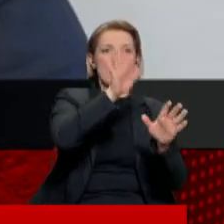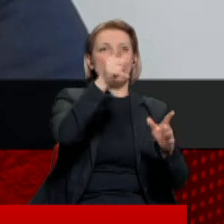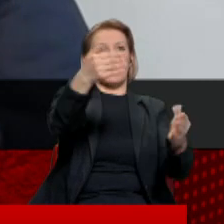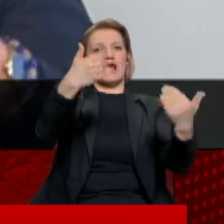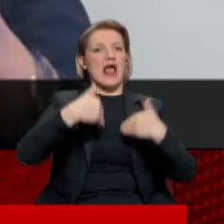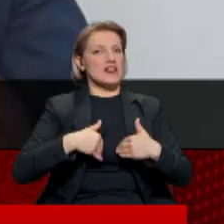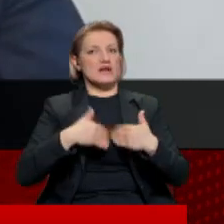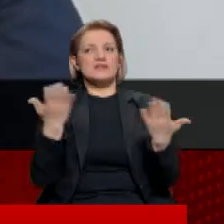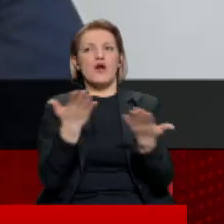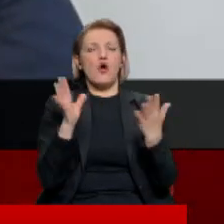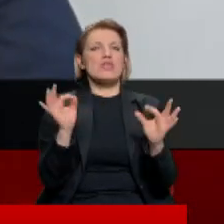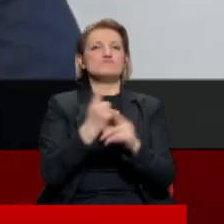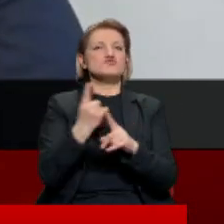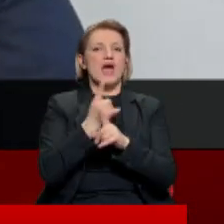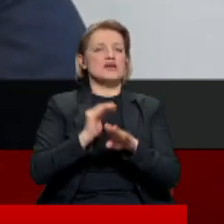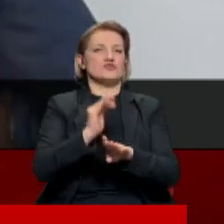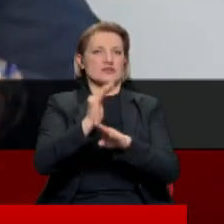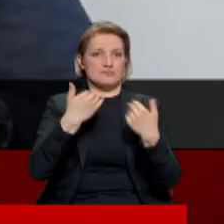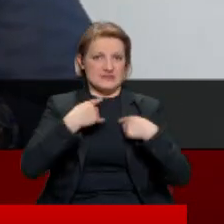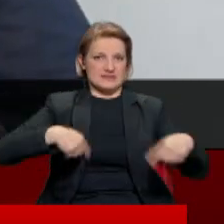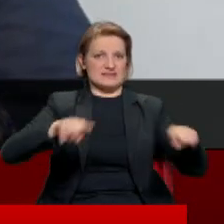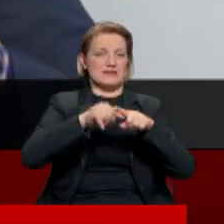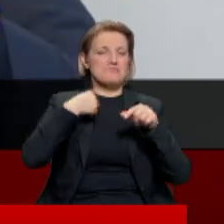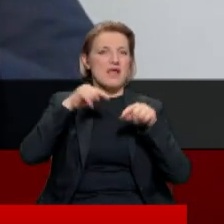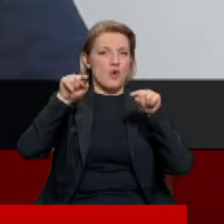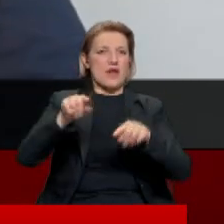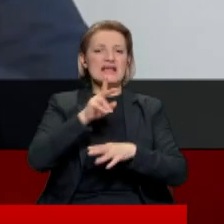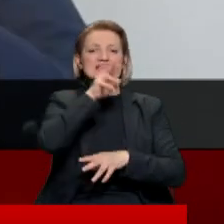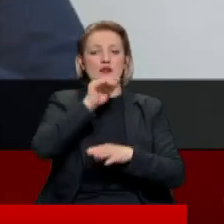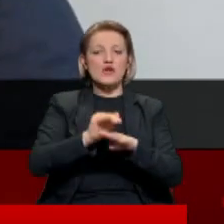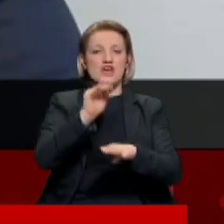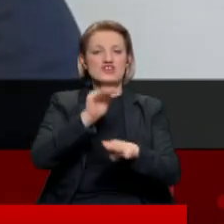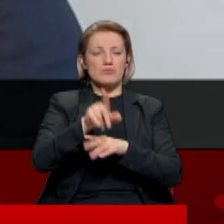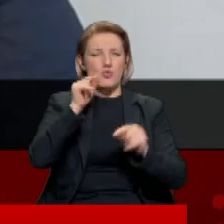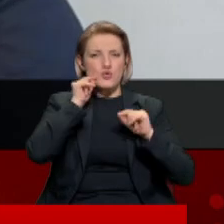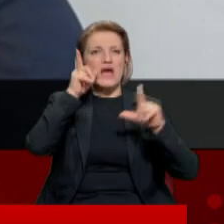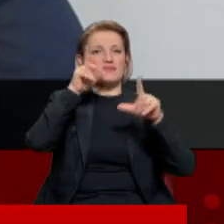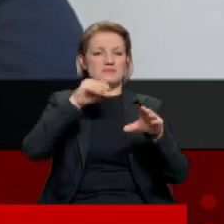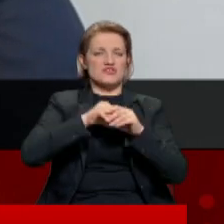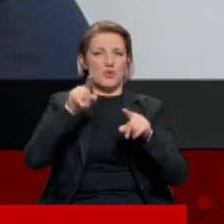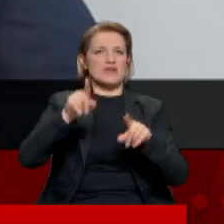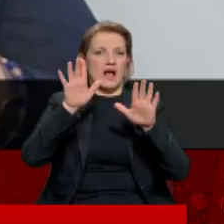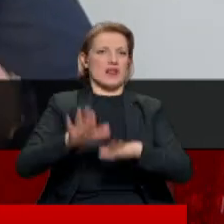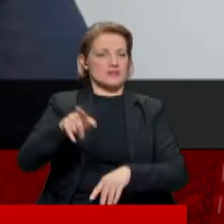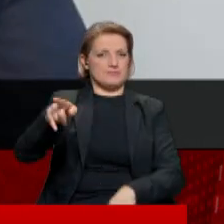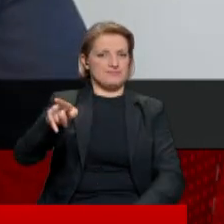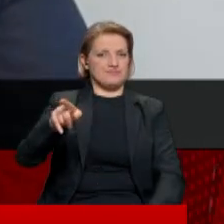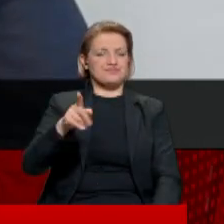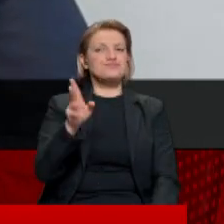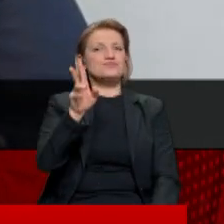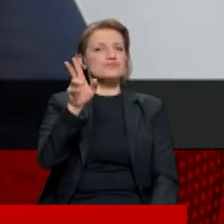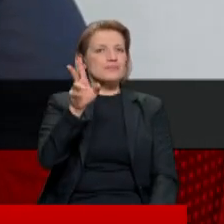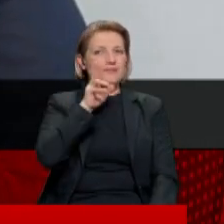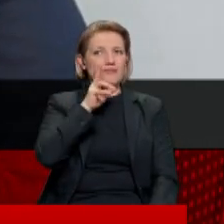buraya geldi. Öyle bir şey yaşadık yani. Ben orada yaşadığım, orada uyandığım için orada kaldım. Ve